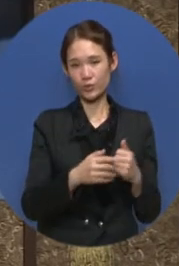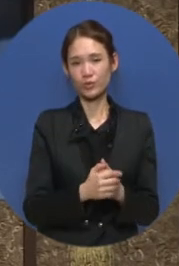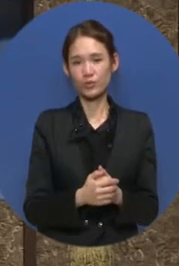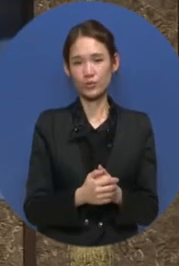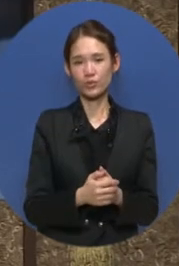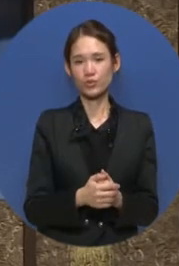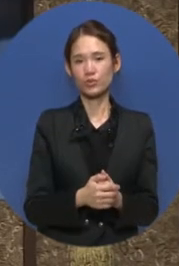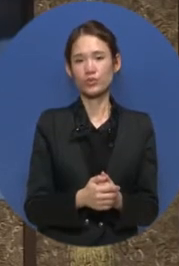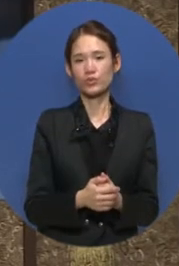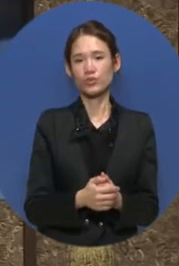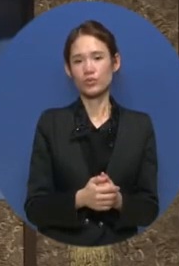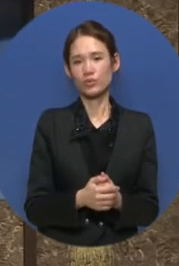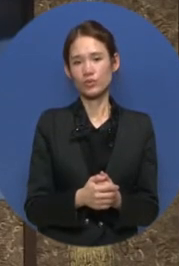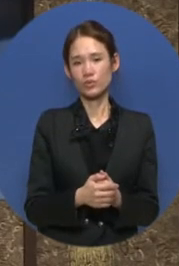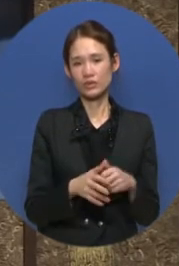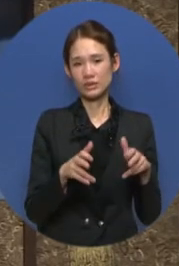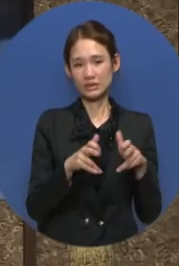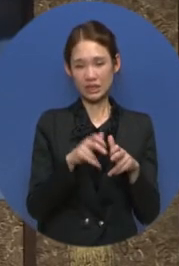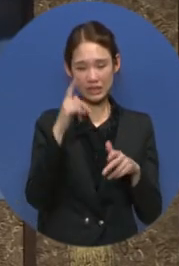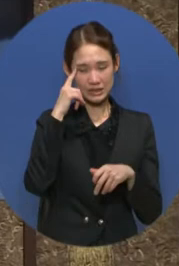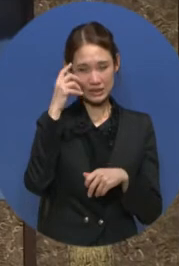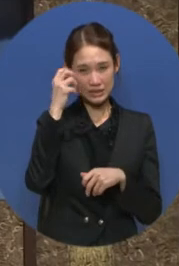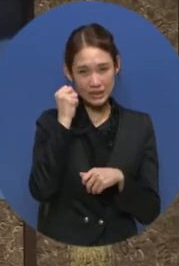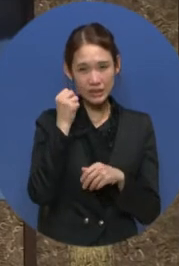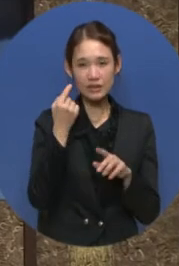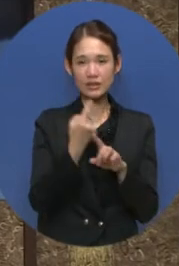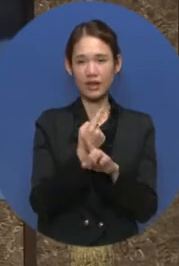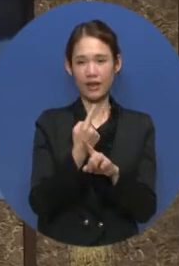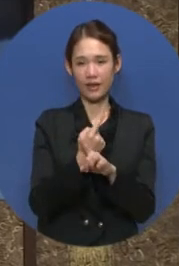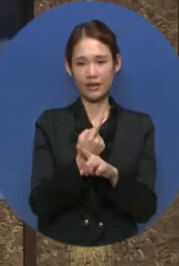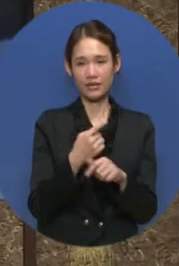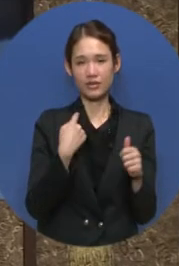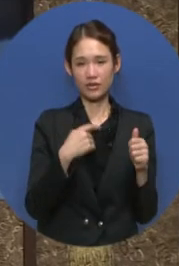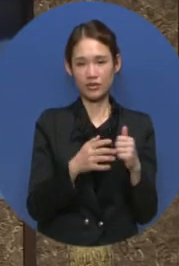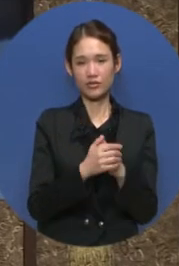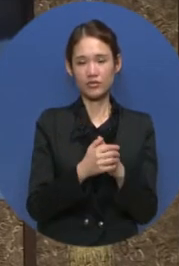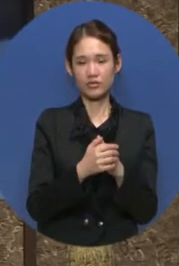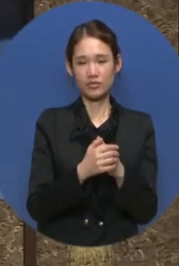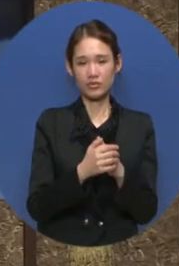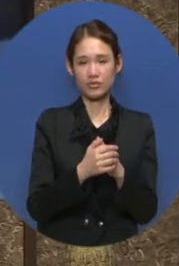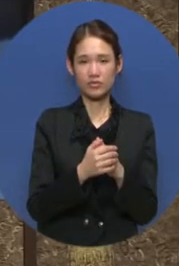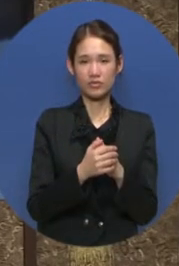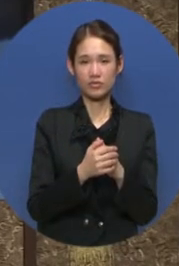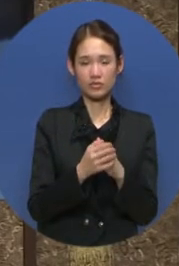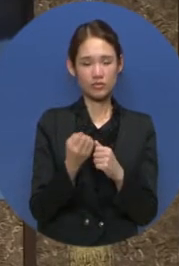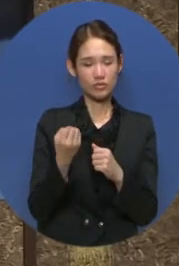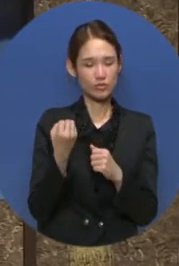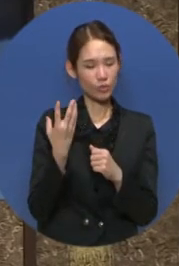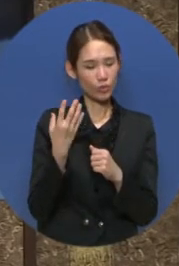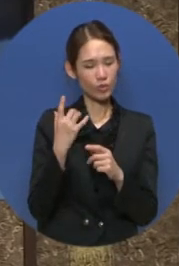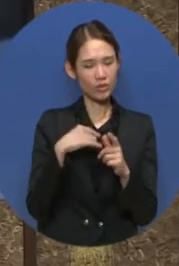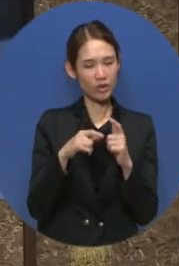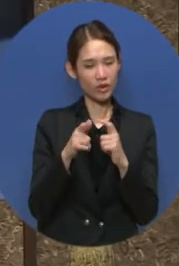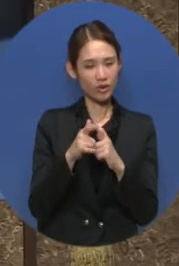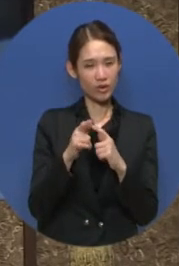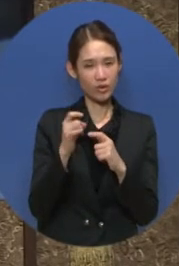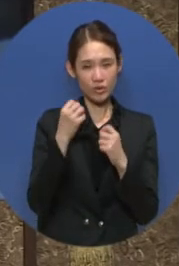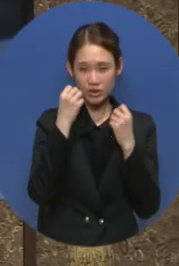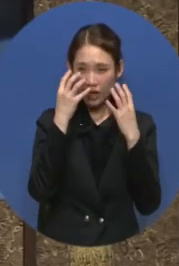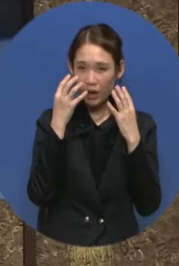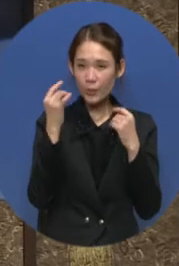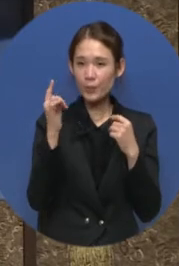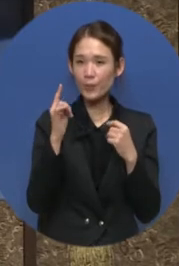교육, 또 이렇게 장애인 인식 개선 교육, 네. 또 뭐 그 요즘은 또 새로운 거 뭐